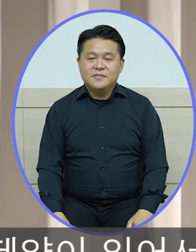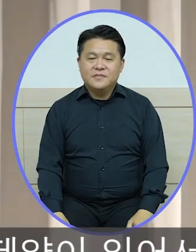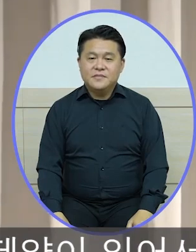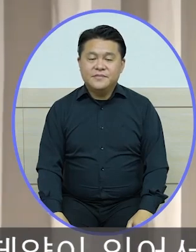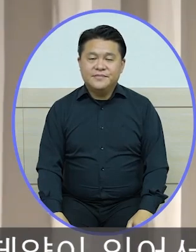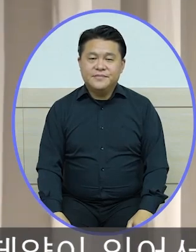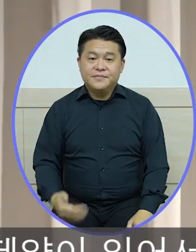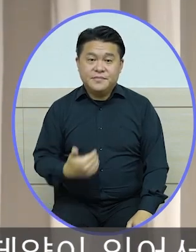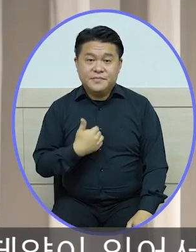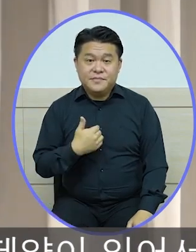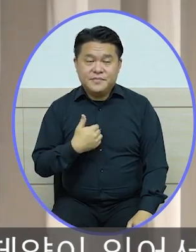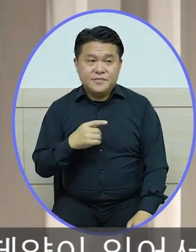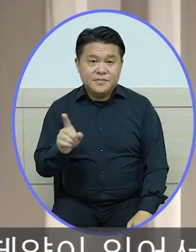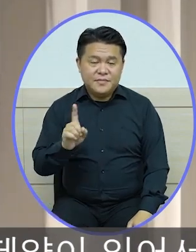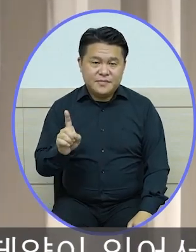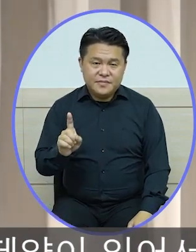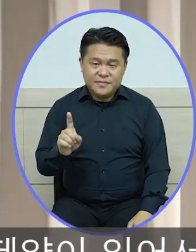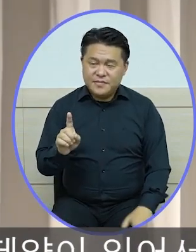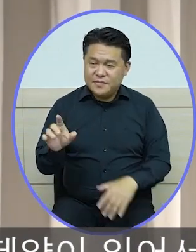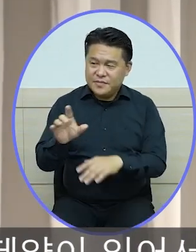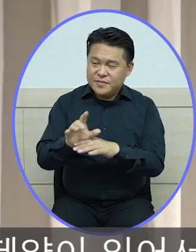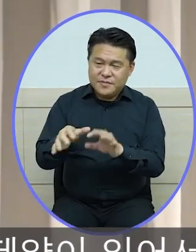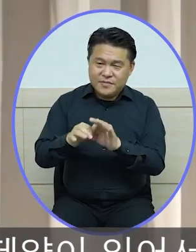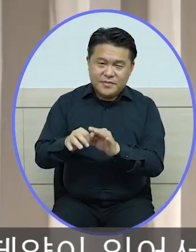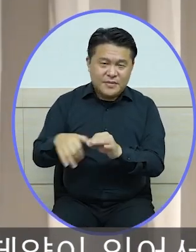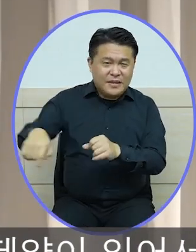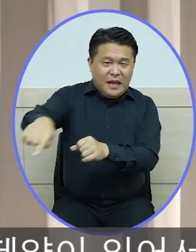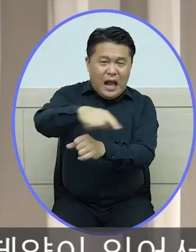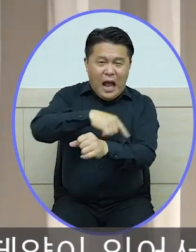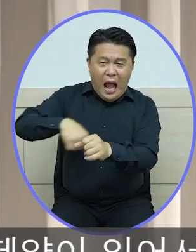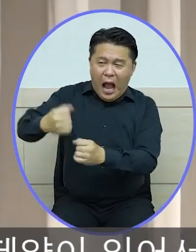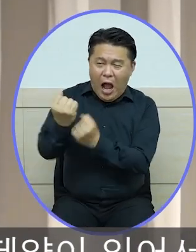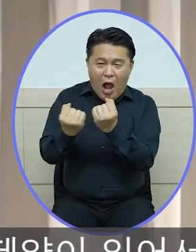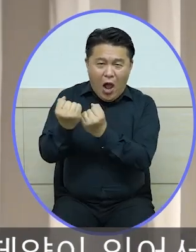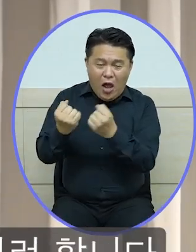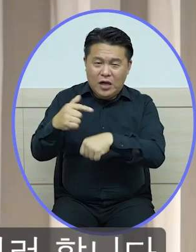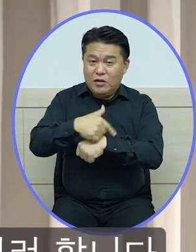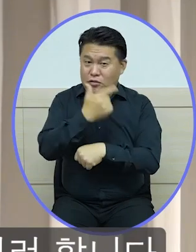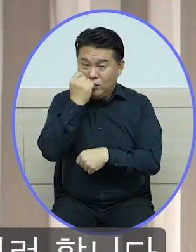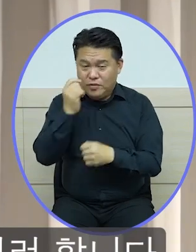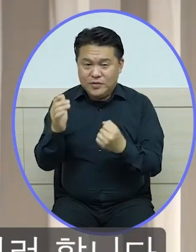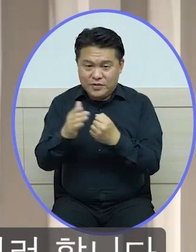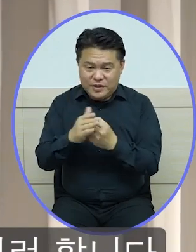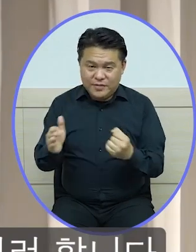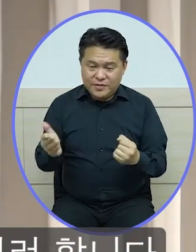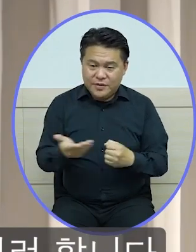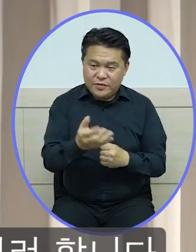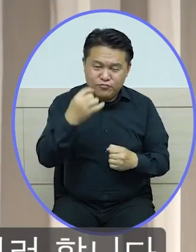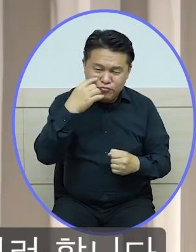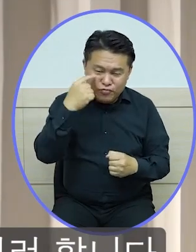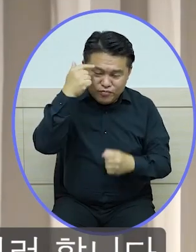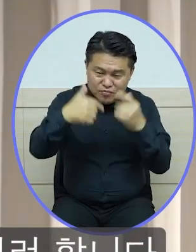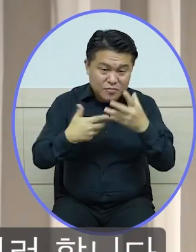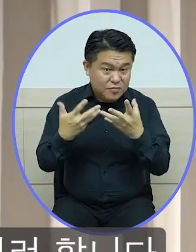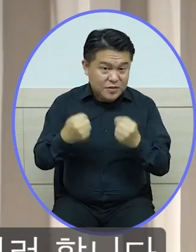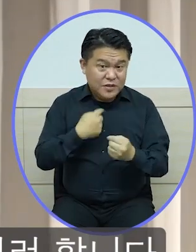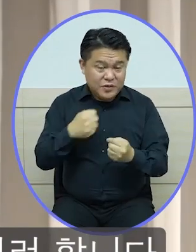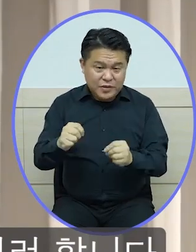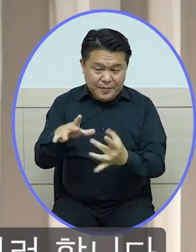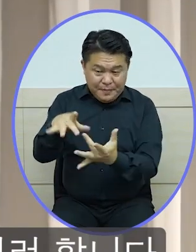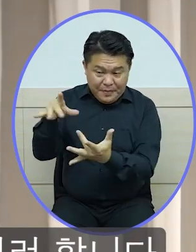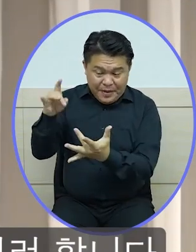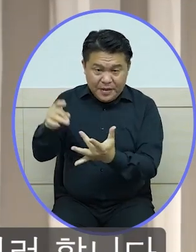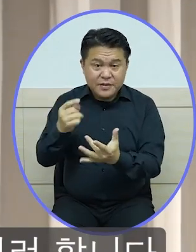일단은 제가 시스템을 전체적으로 설명하기에는 시간 제약이 있어서 자주 하시는 질문으로 해서 조금